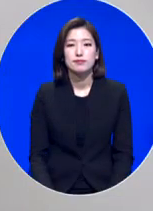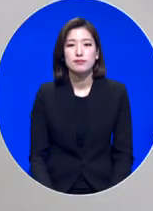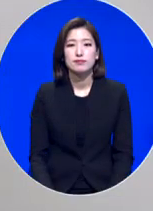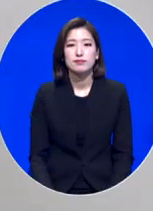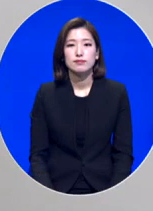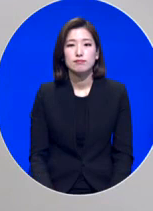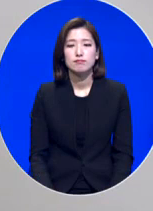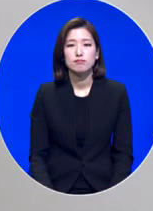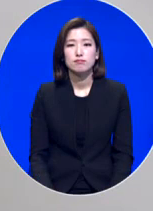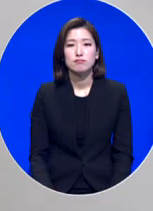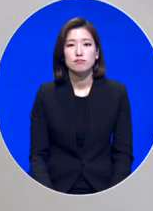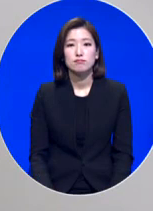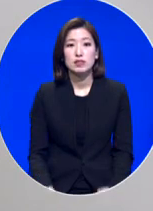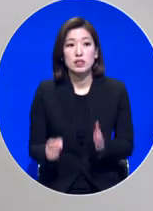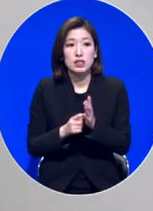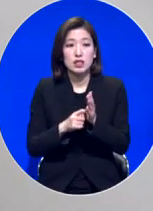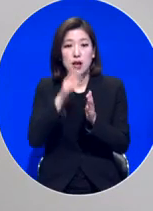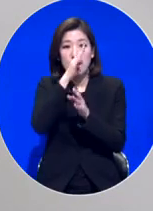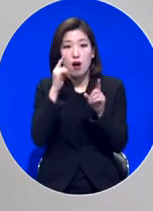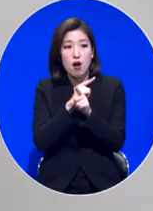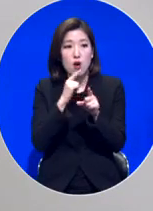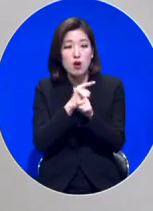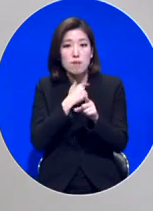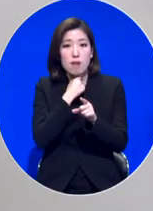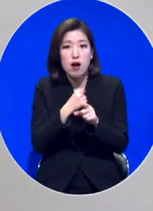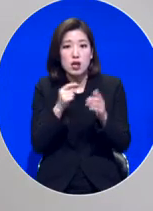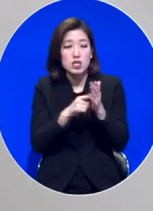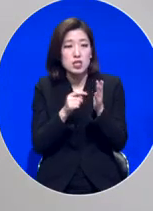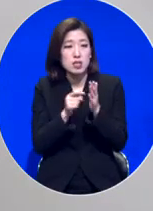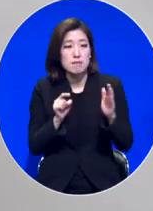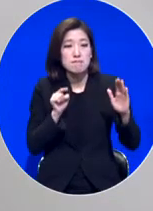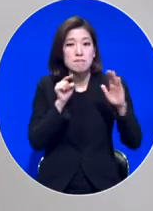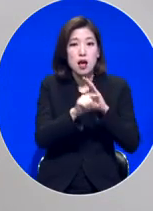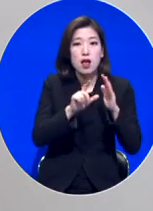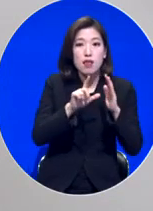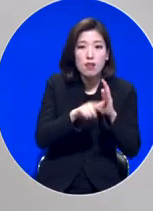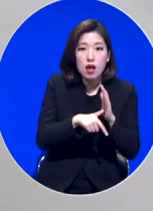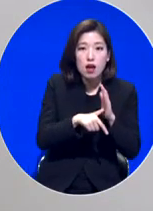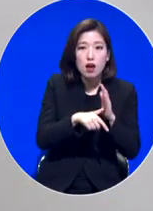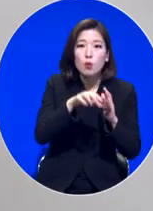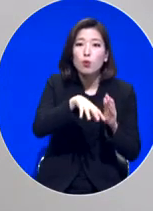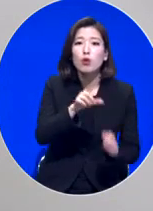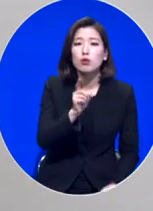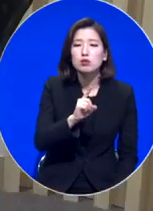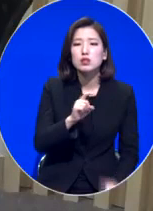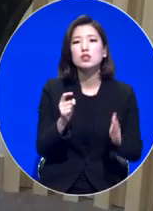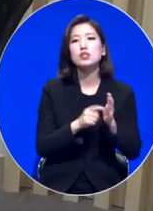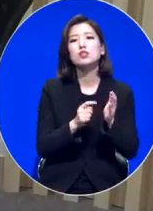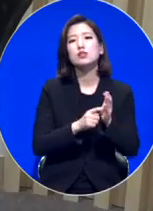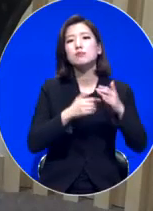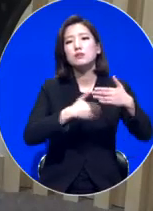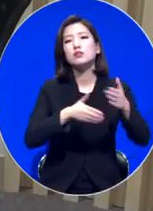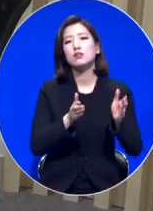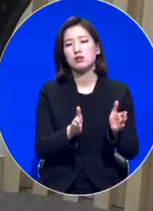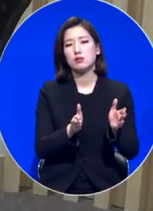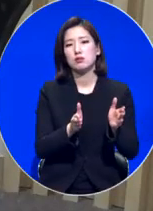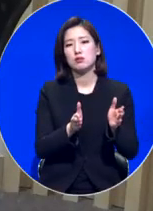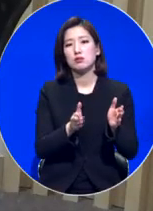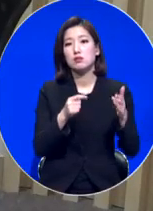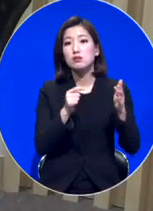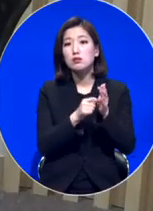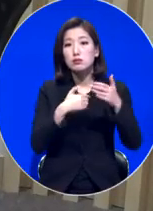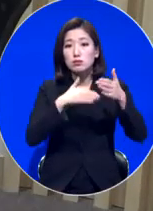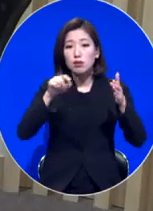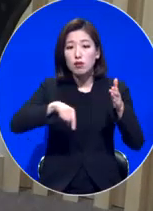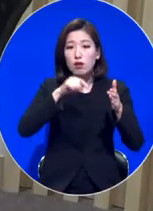신속한 치료가 필요한 응급 환자가 들어와 항상 의료진들이 긴장하게 되는 곳, 바로 응급실인데요. 오늘은 이 응급실